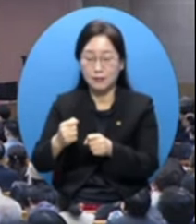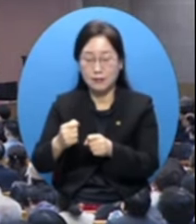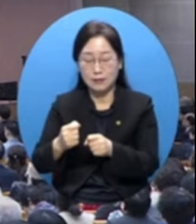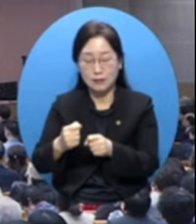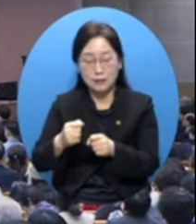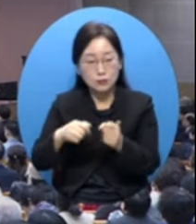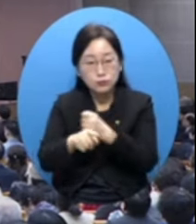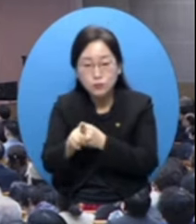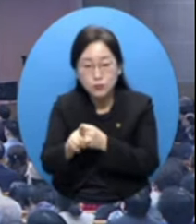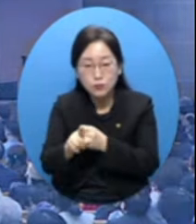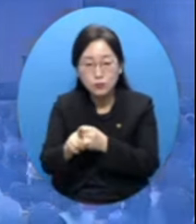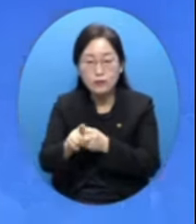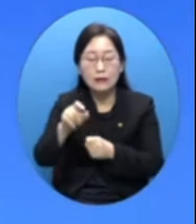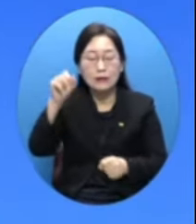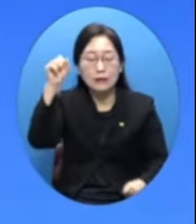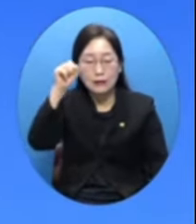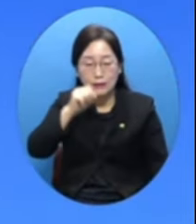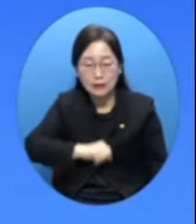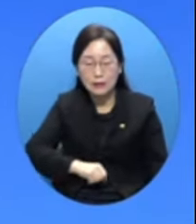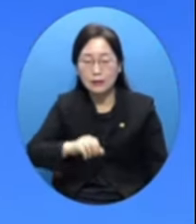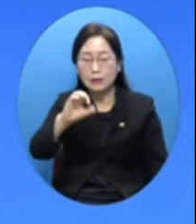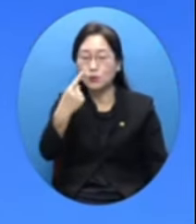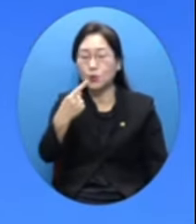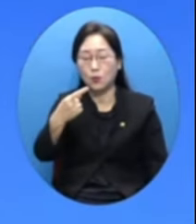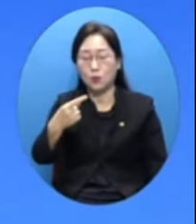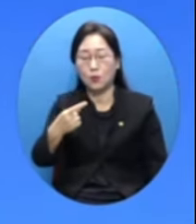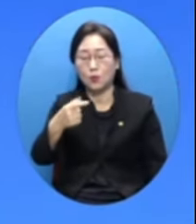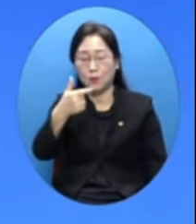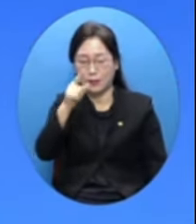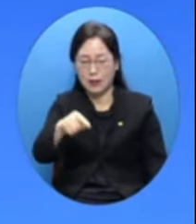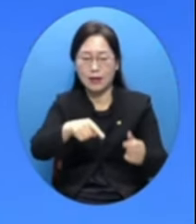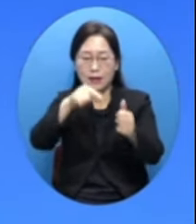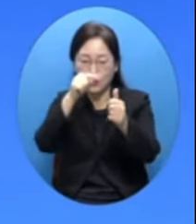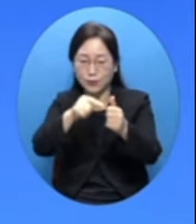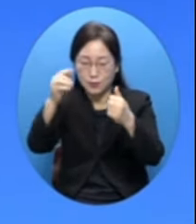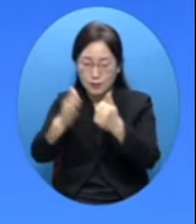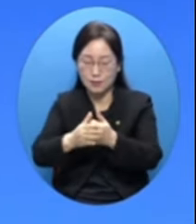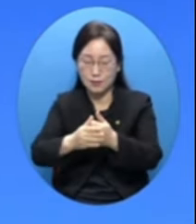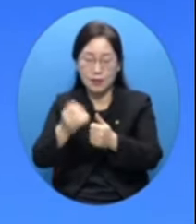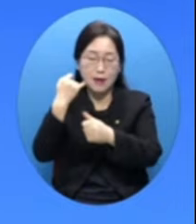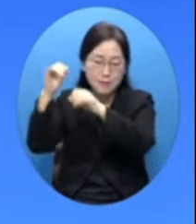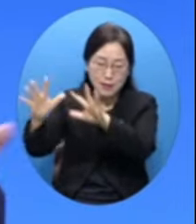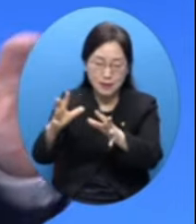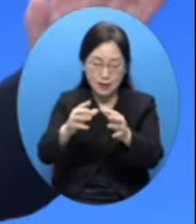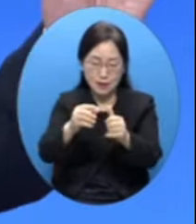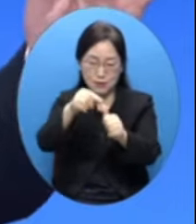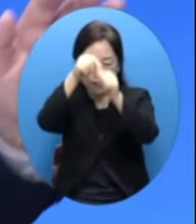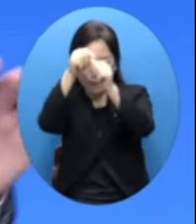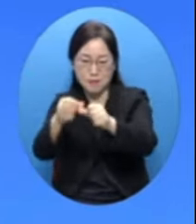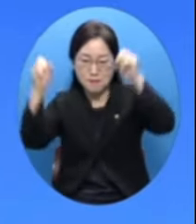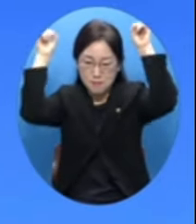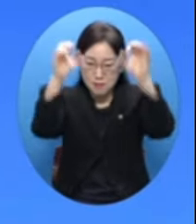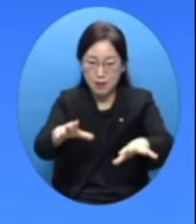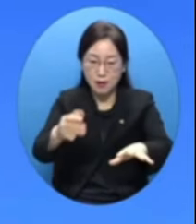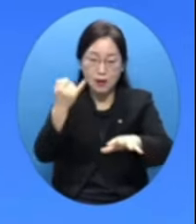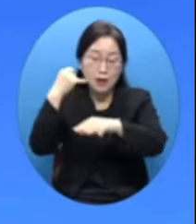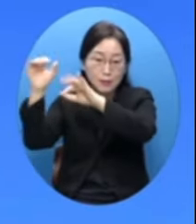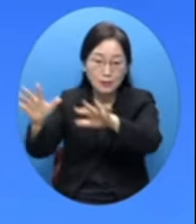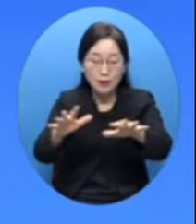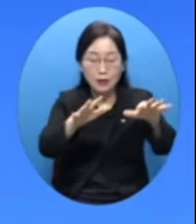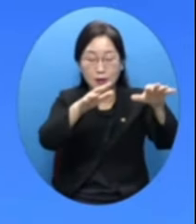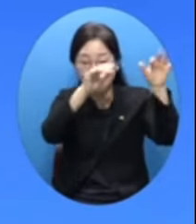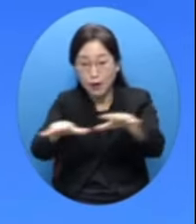온 것을 알게 되었고 요나를 바다에 던져버림에 풍랑이 잠잠하게 되었습니다.